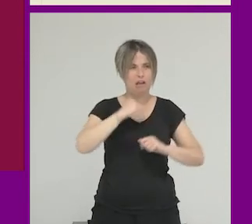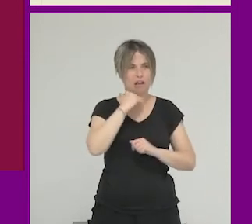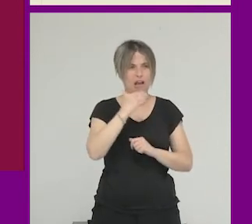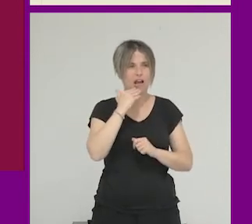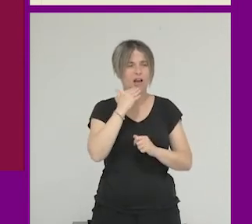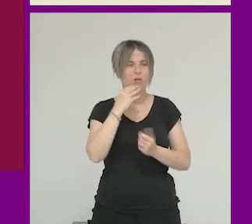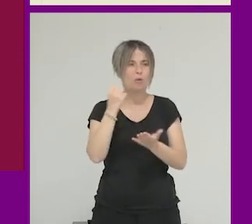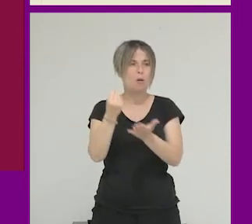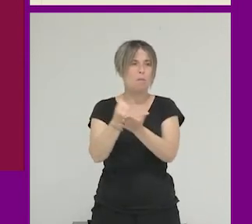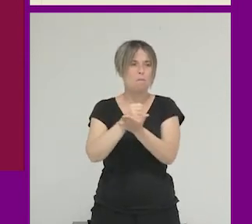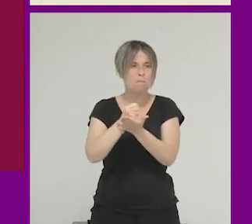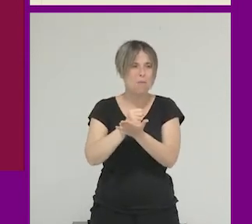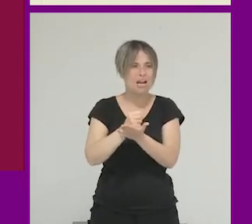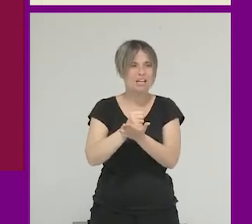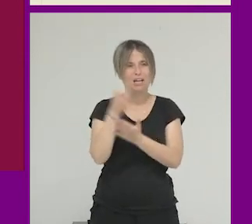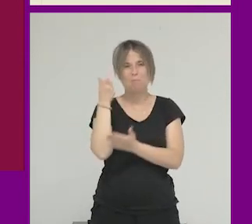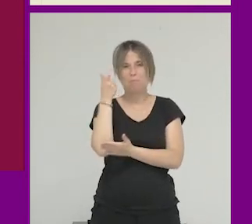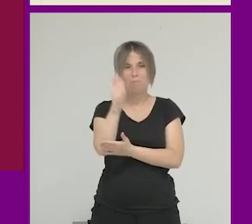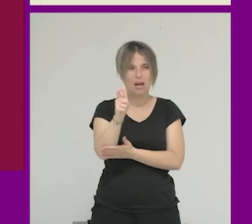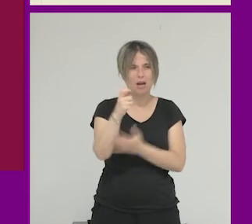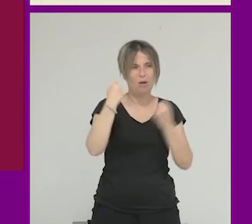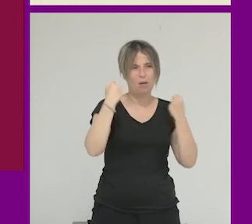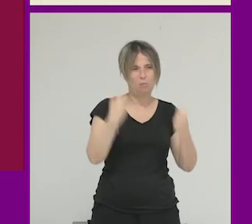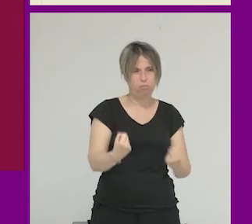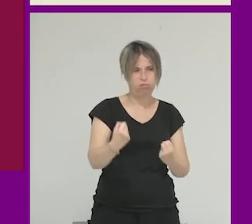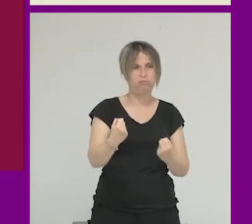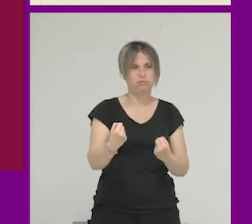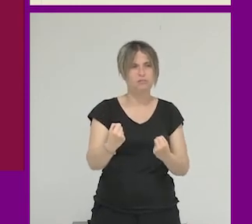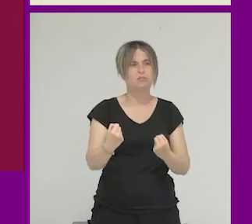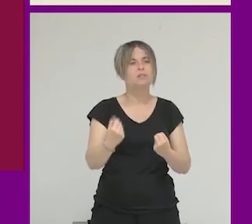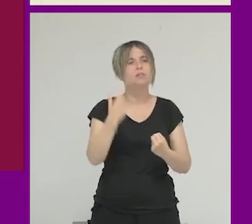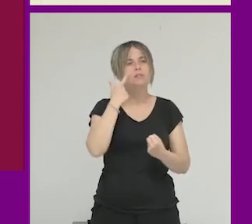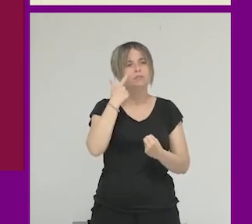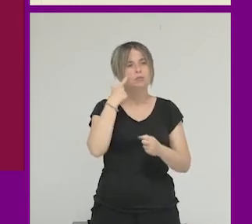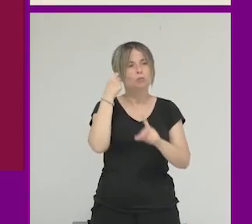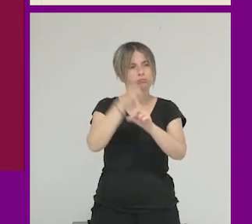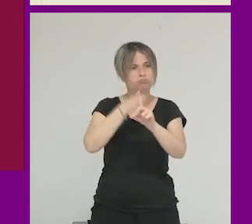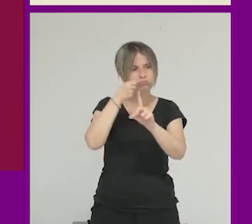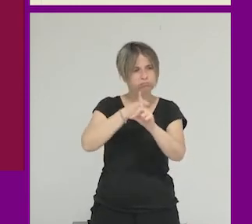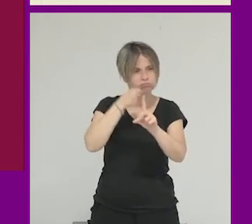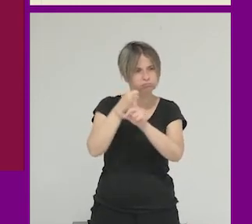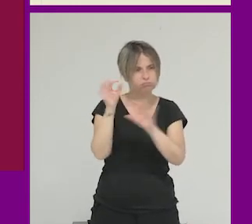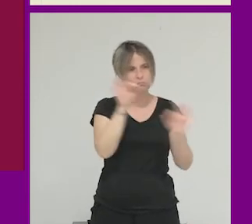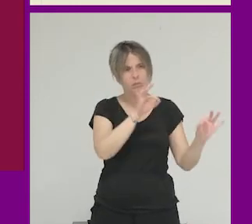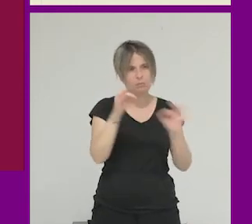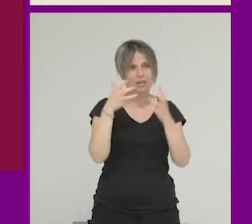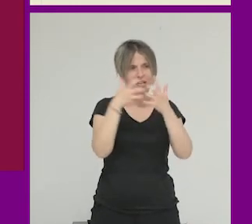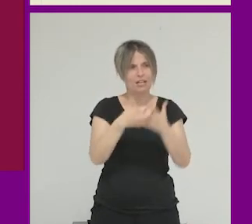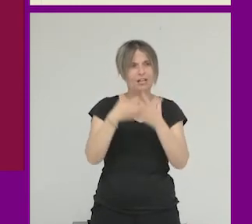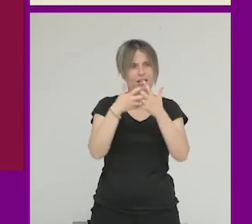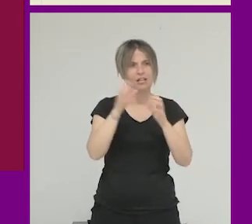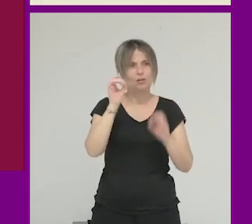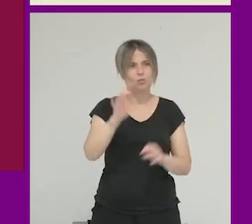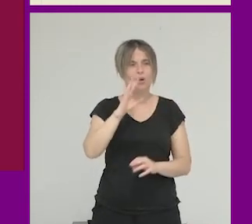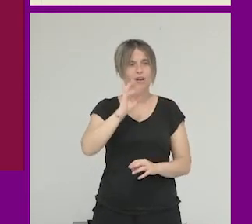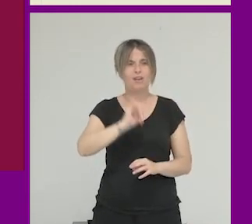Marika oso hitz potente bat da, eta nik erabiltzen dudana, baina da bebai gerrarako presegon behar zaren identitate bat, egon behar zara